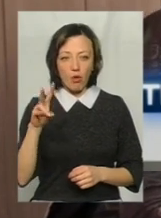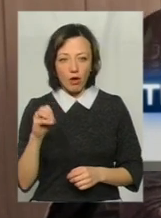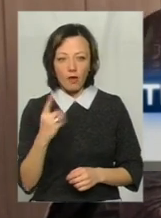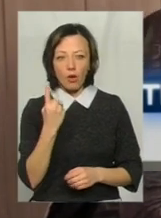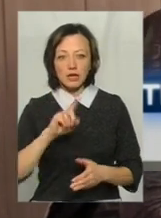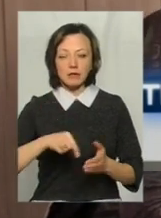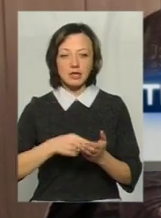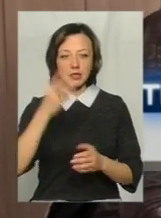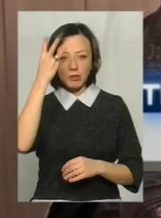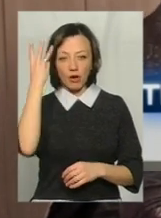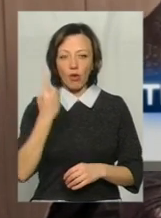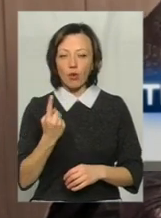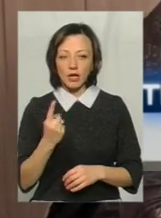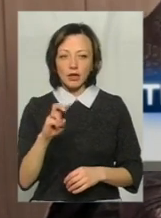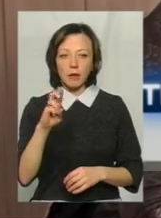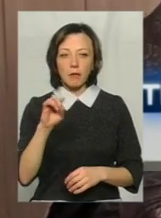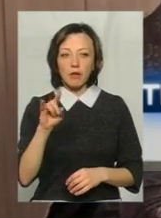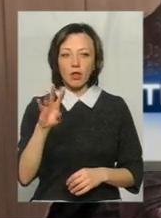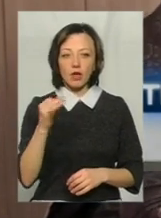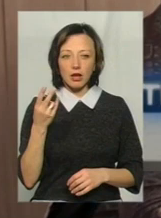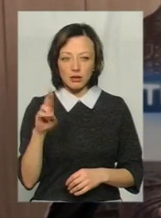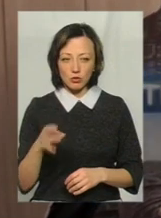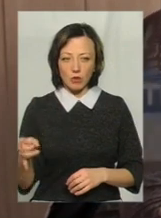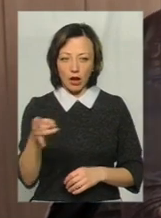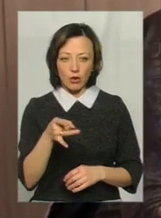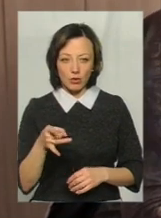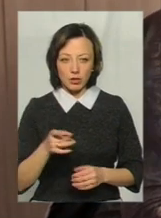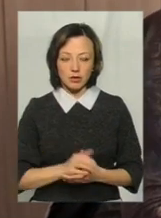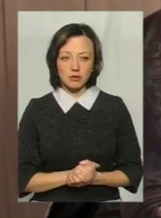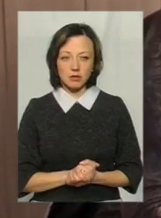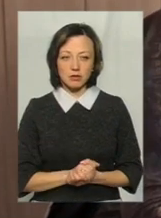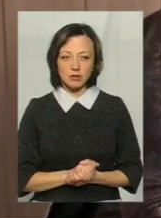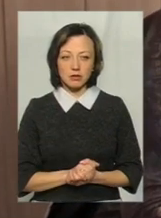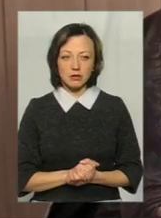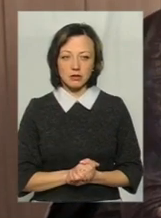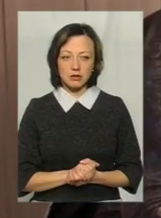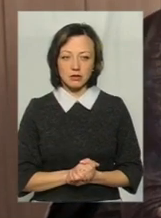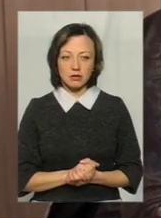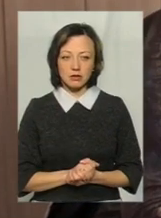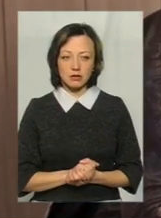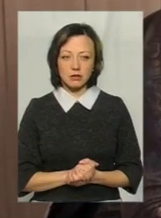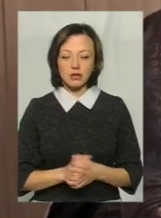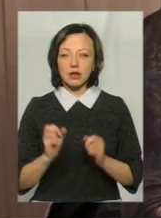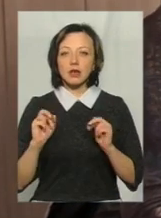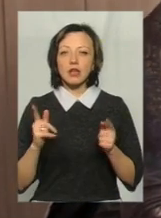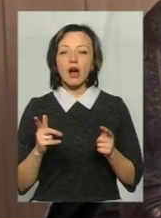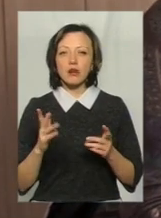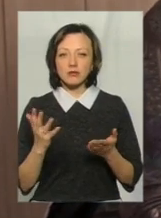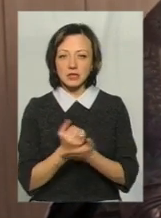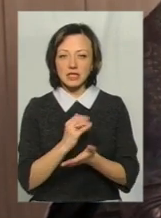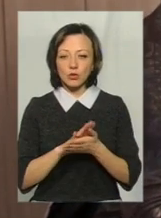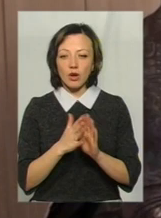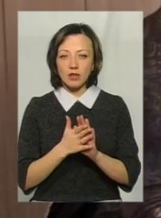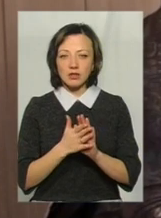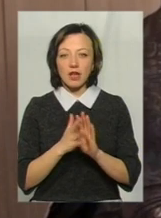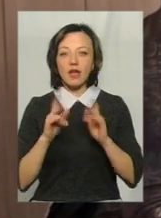місті Хмельницькому, один в Білогірському районі. Як складеться ситуація, як піде